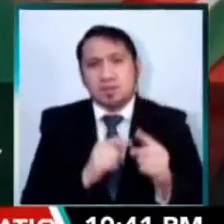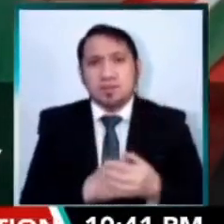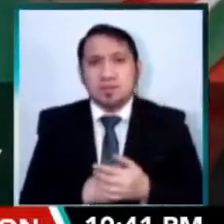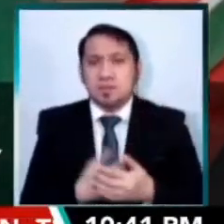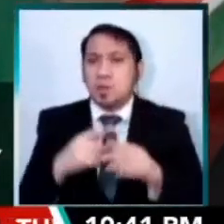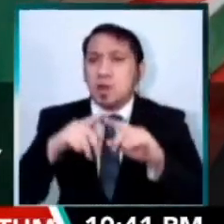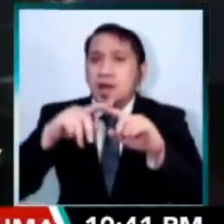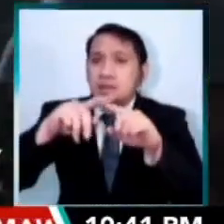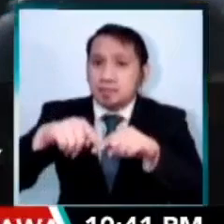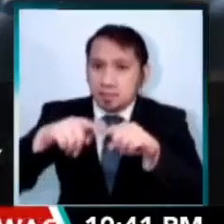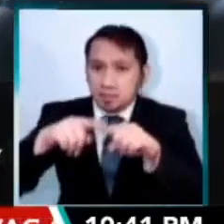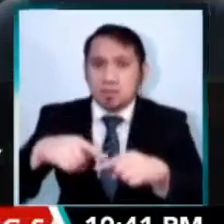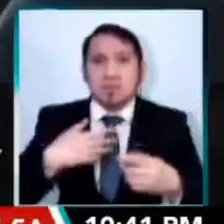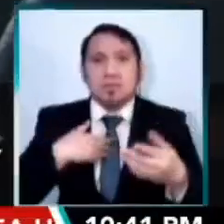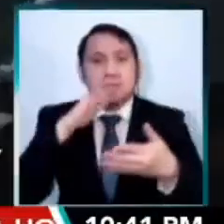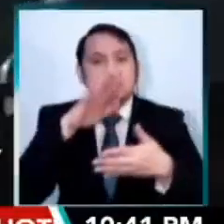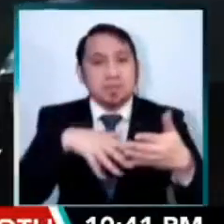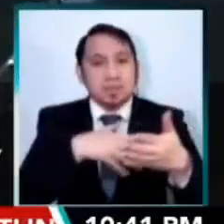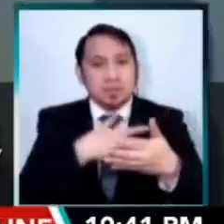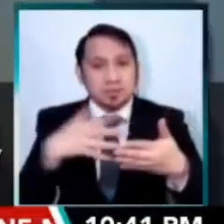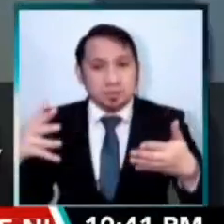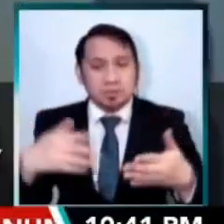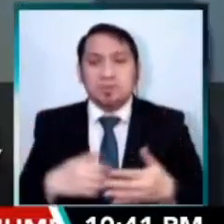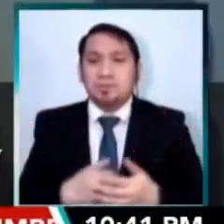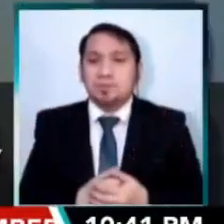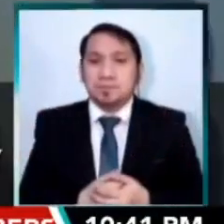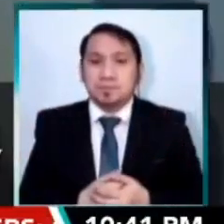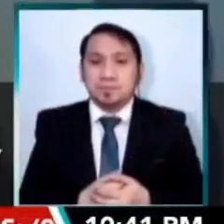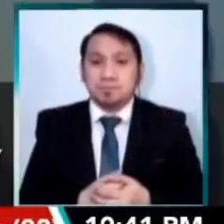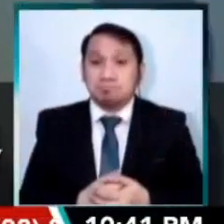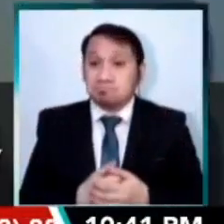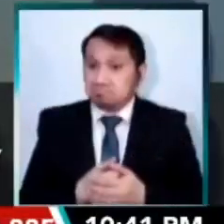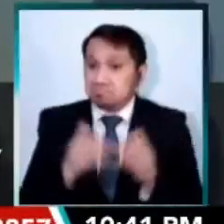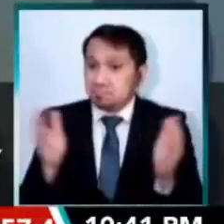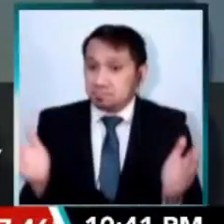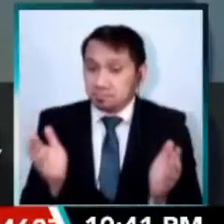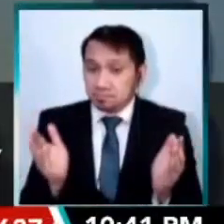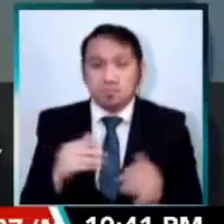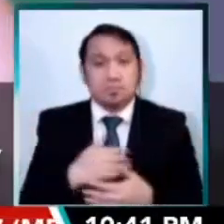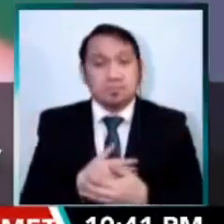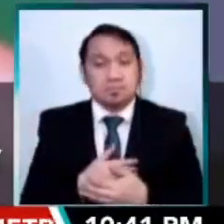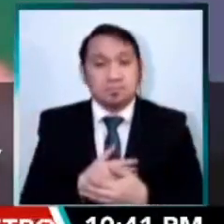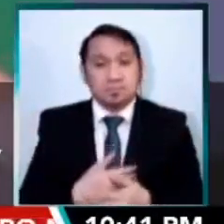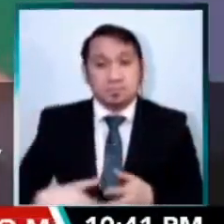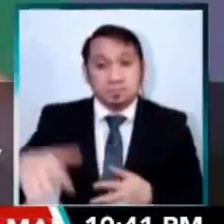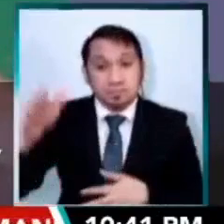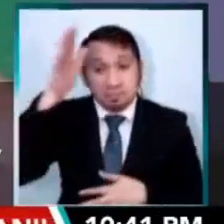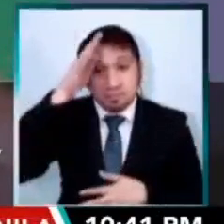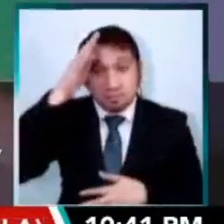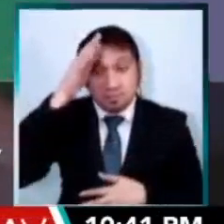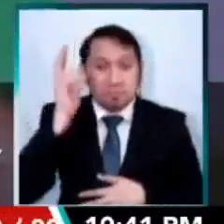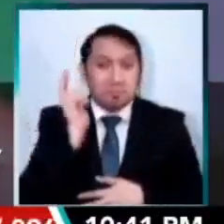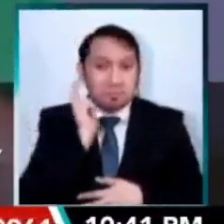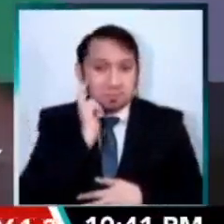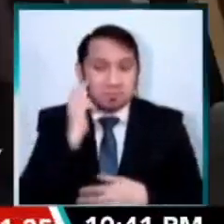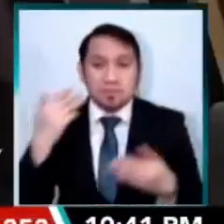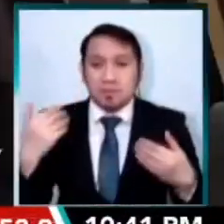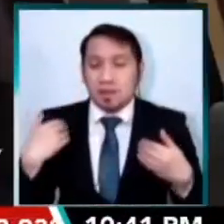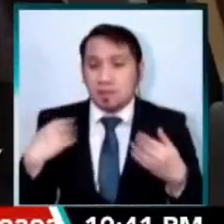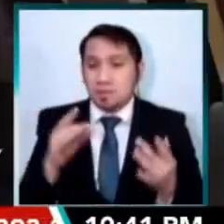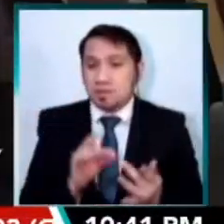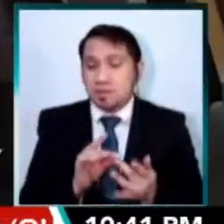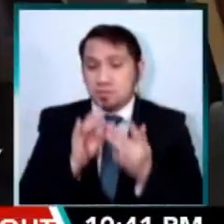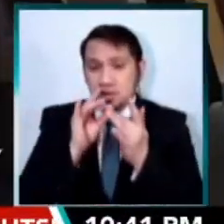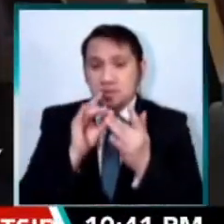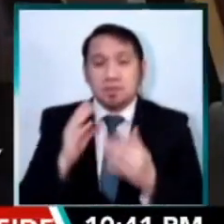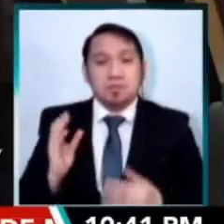sa schedule. Kinimok din niya ang kanyang amang si Pangulong Duterte na magpatawag ng special session ng Kongreso